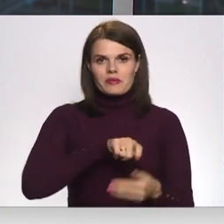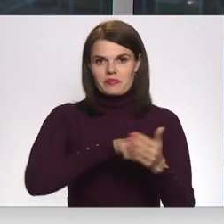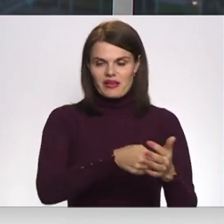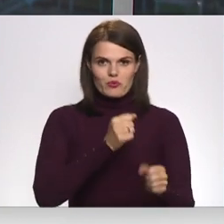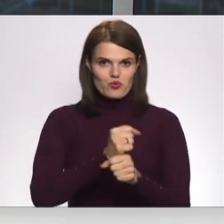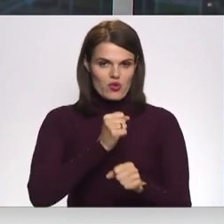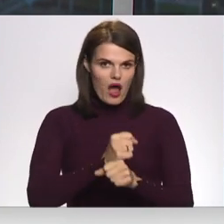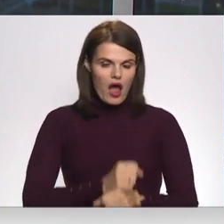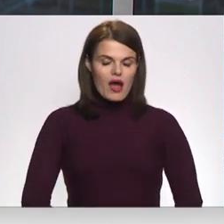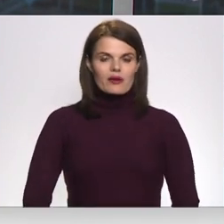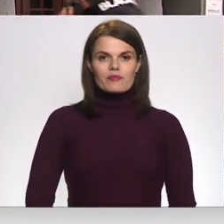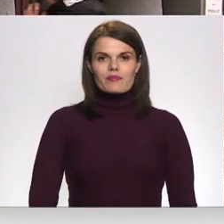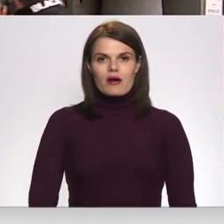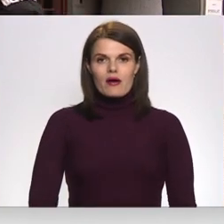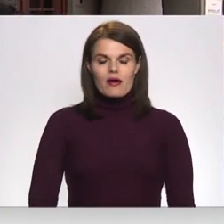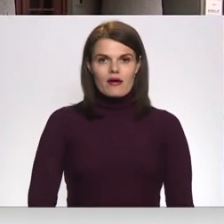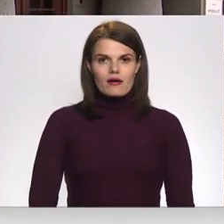Vita Anstrate.